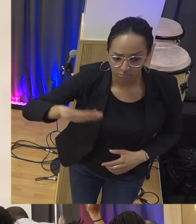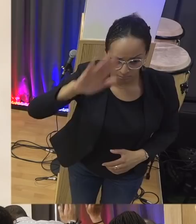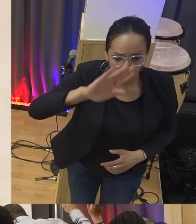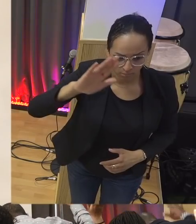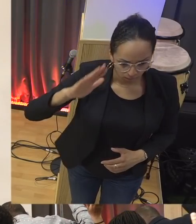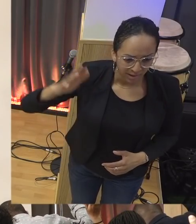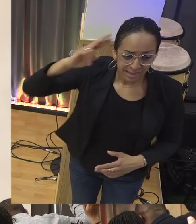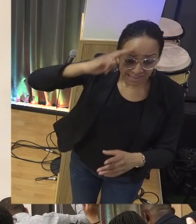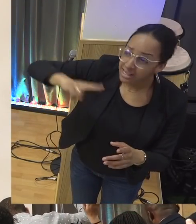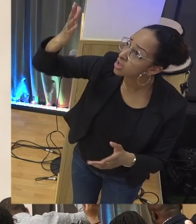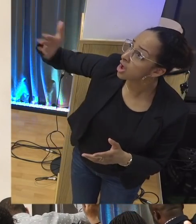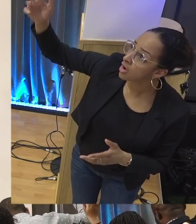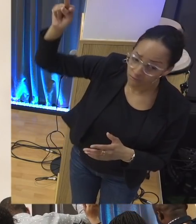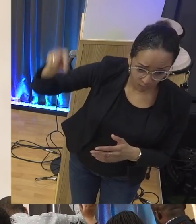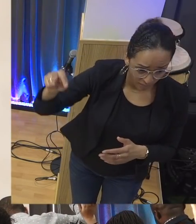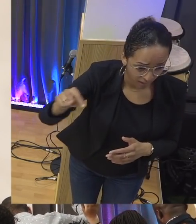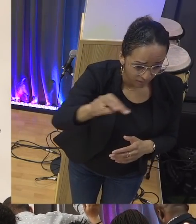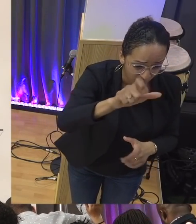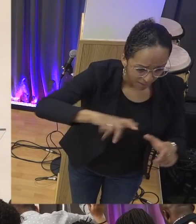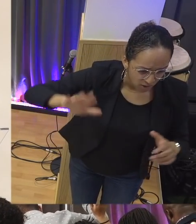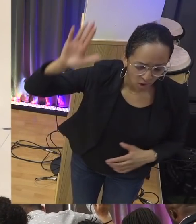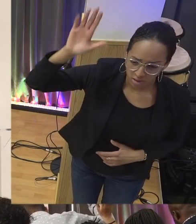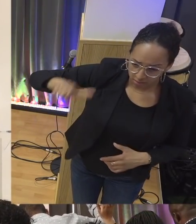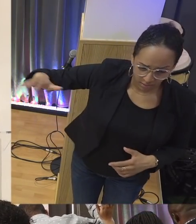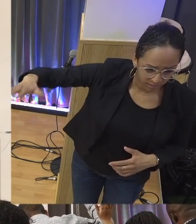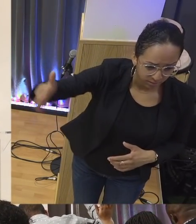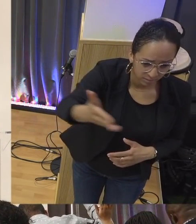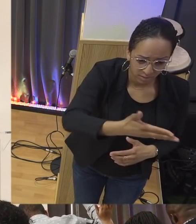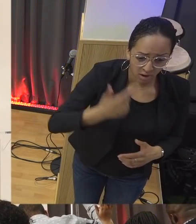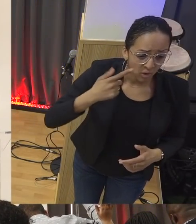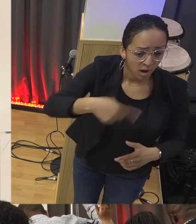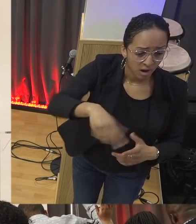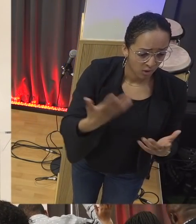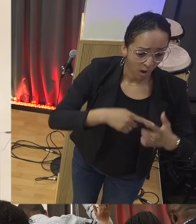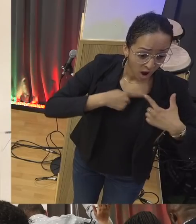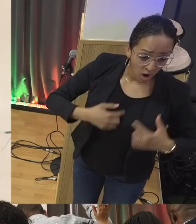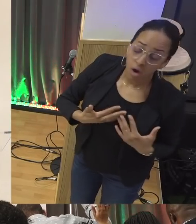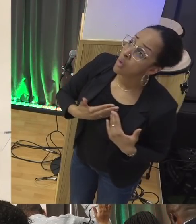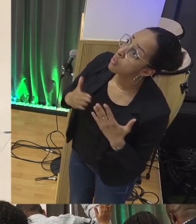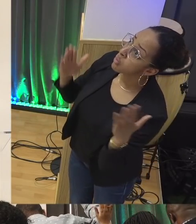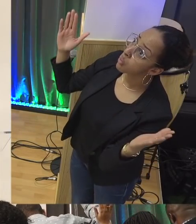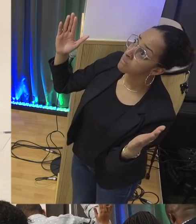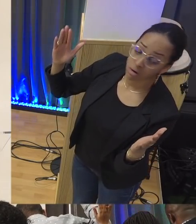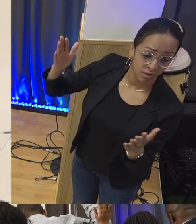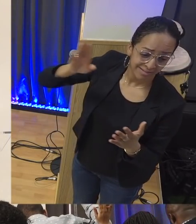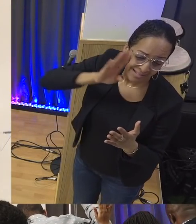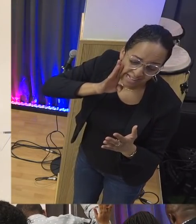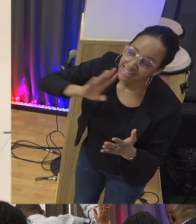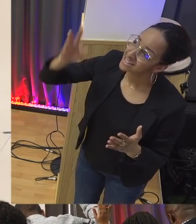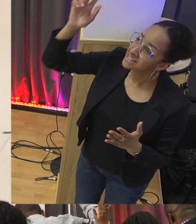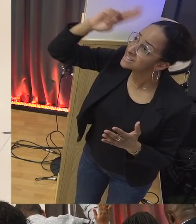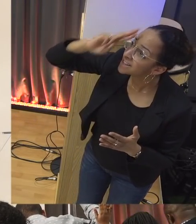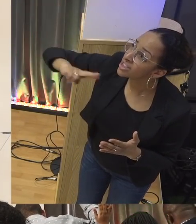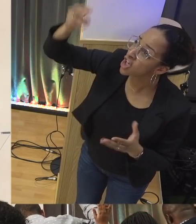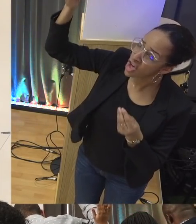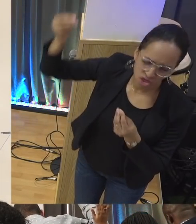lèvent. Seigneur, tu vois toutes ces mains qui se lèvent. Ce n'est pas des mains qui se lèvent, Seigneur, mais c'est des cœurs qui s'élèvent vers toi. Seigneur, remplis-les de